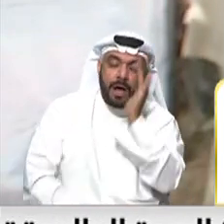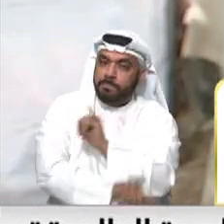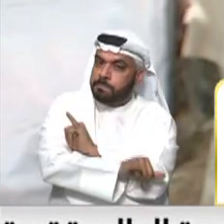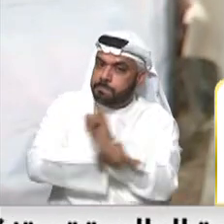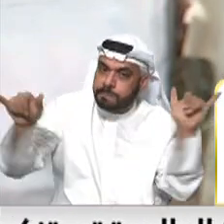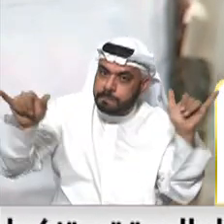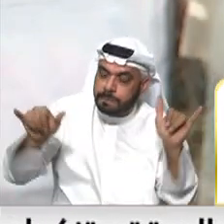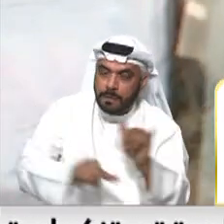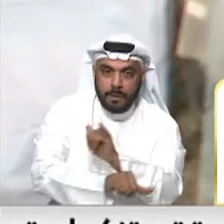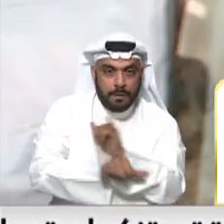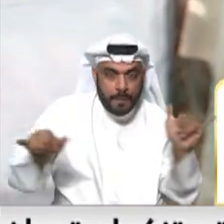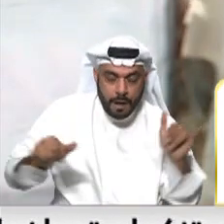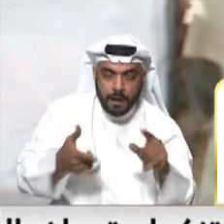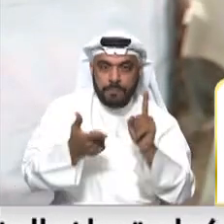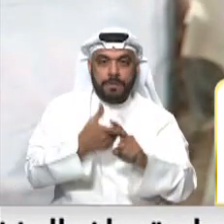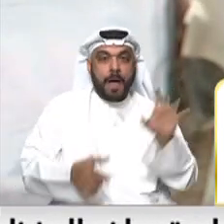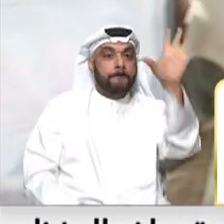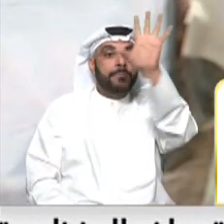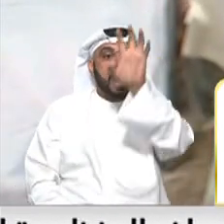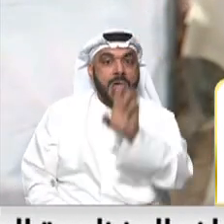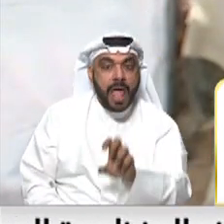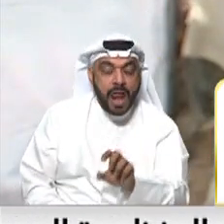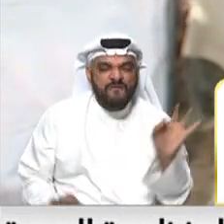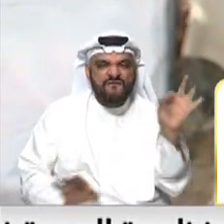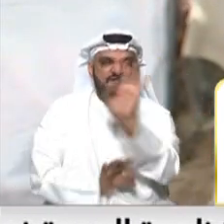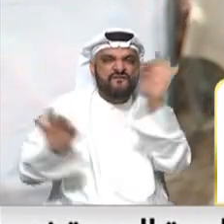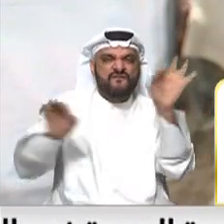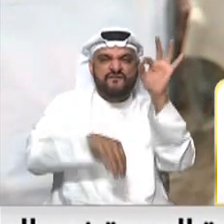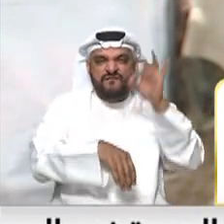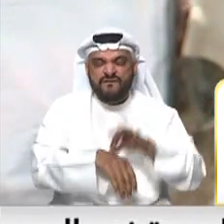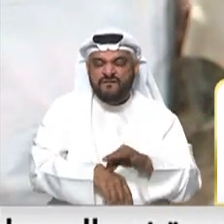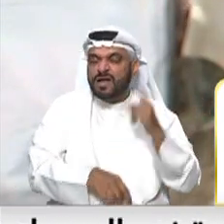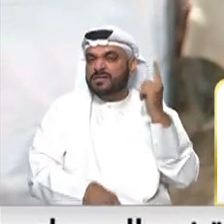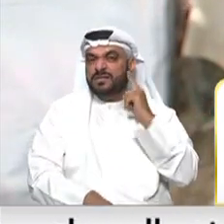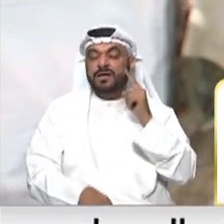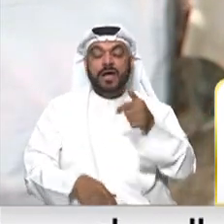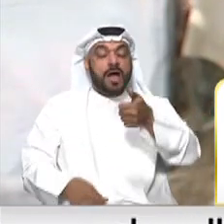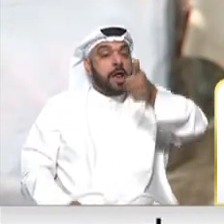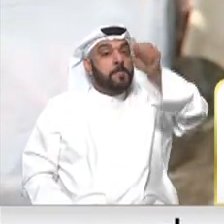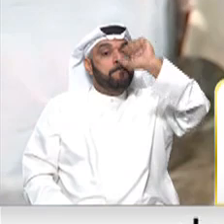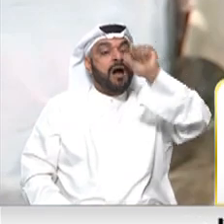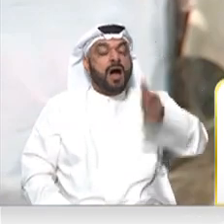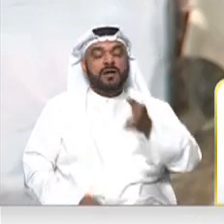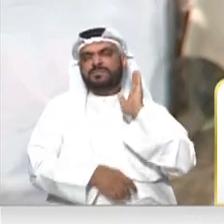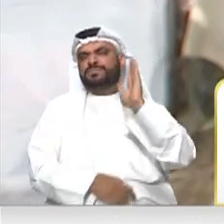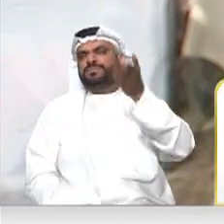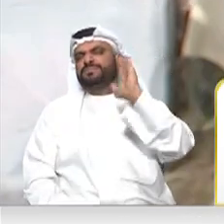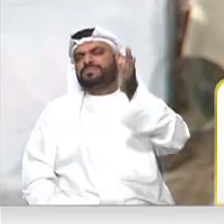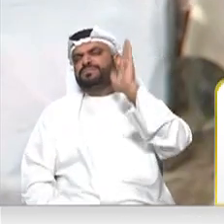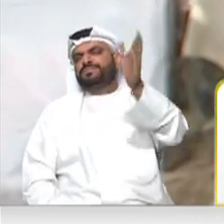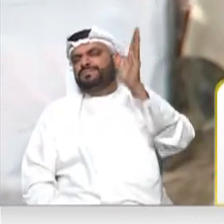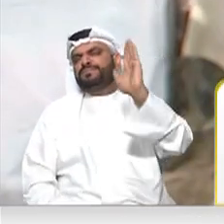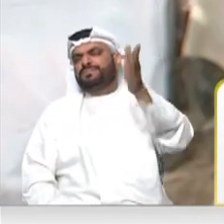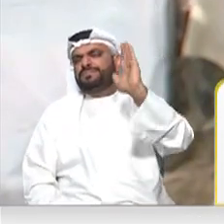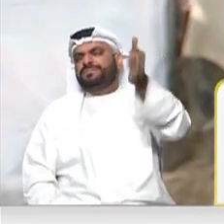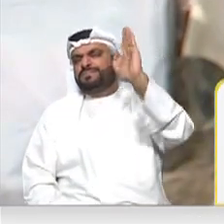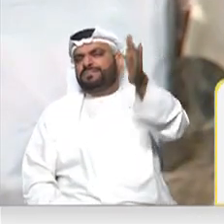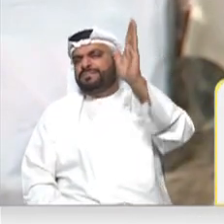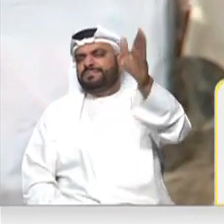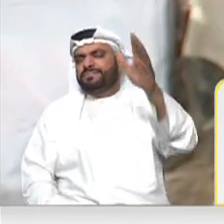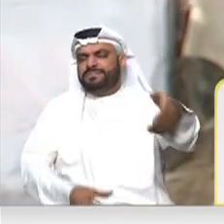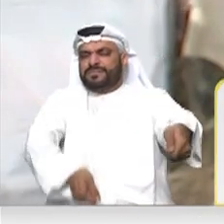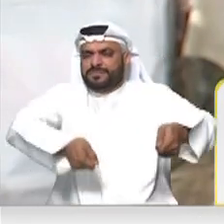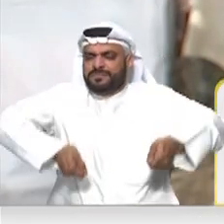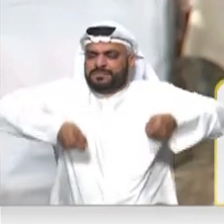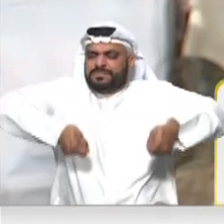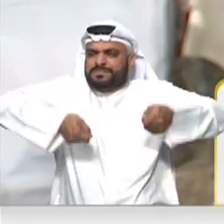بعوضة. بعدين بالنسبة للمية بروح من بعيد بعيد، بروح بجيبوها الأولاد الصغار، والله غير يصير